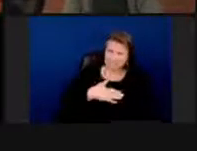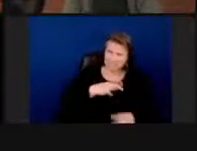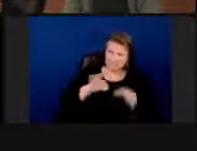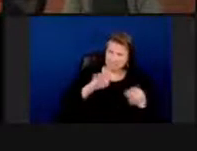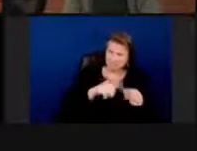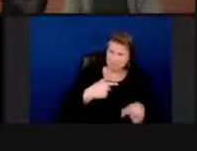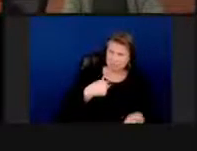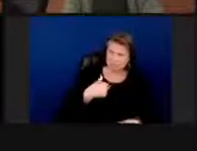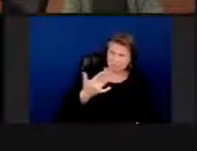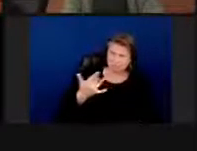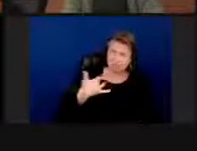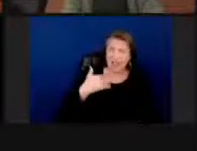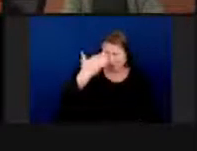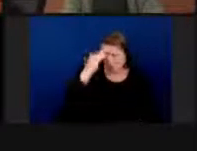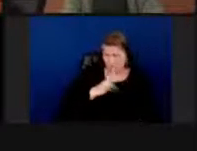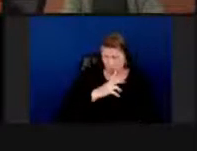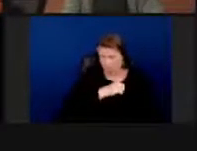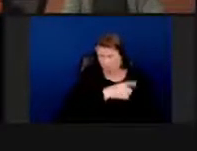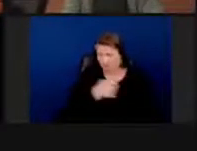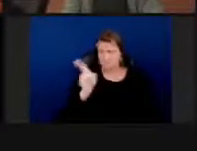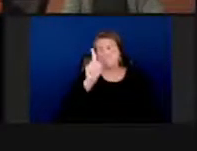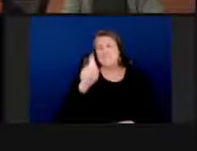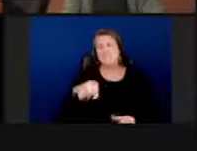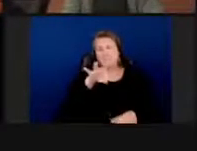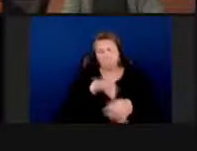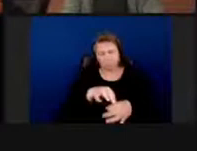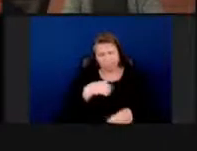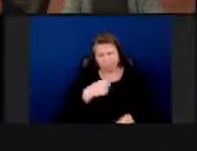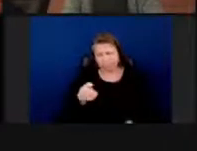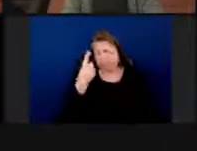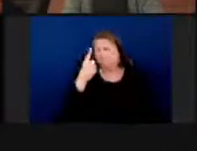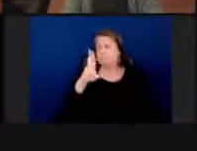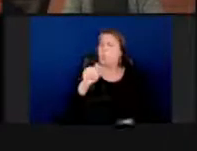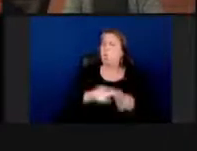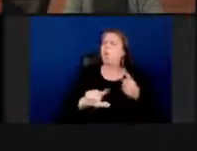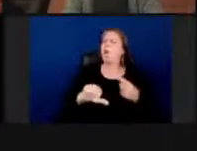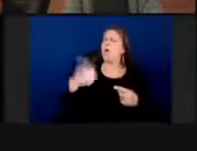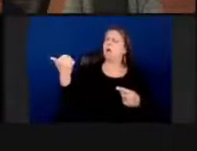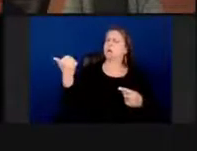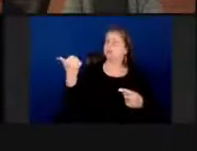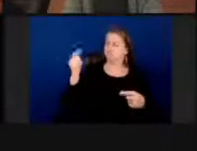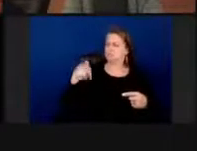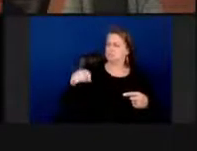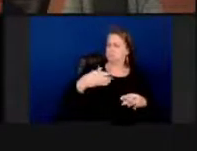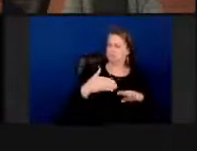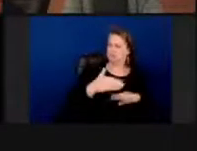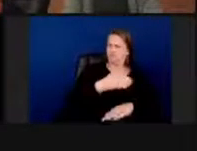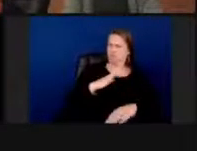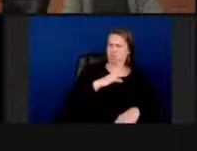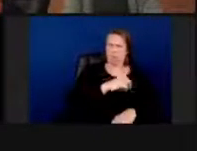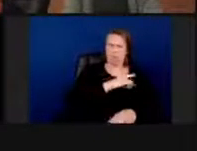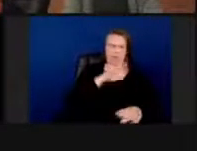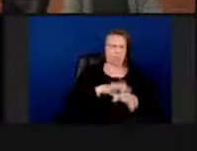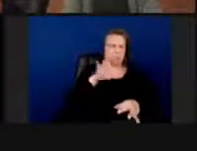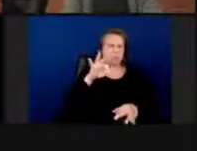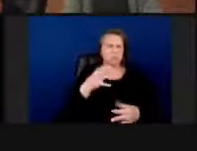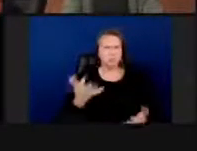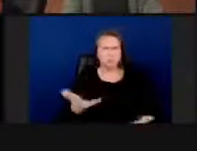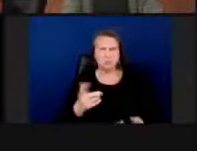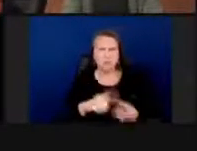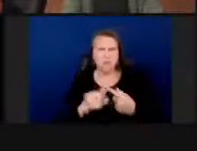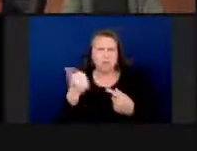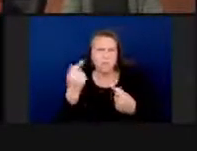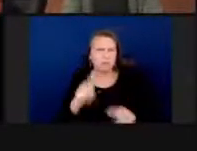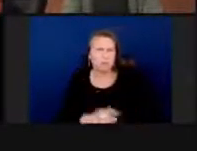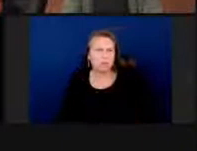Je, kuna yeyote ambaye anaweza kunipa maelezo zaidi kuhusu jambo hili? Najua kuwa